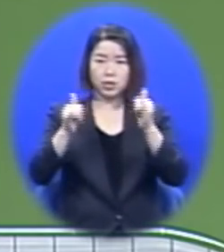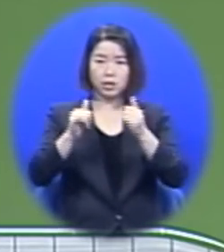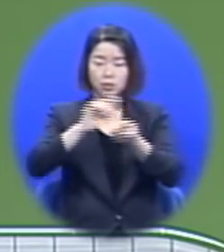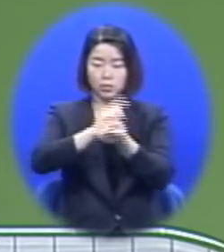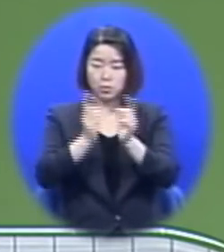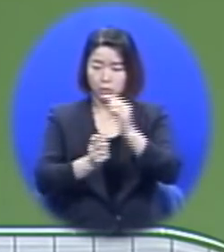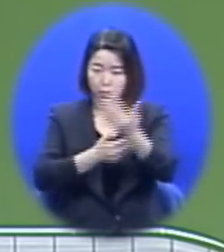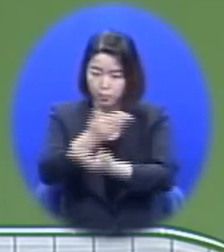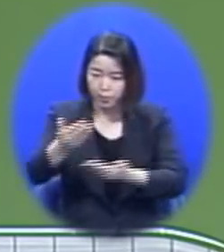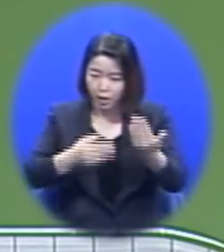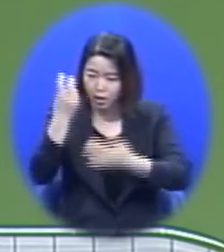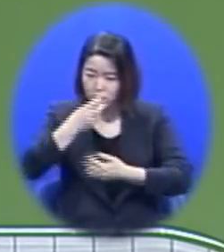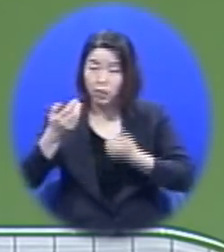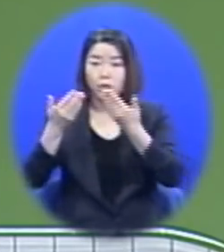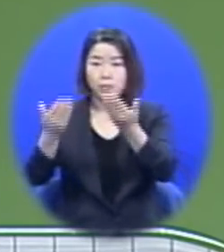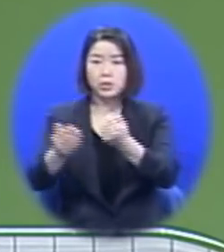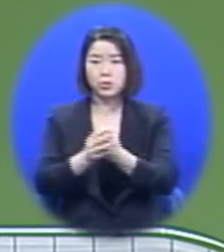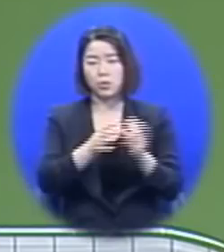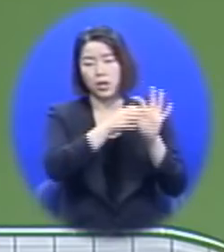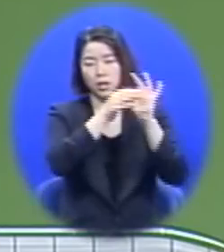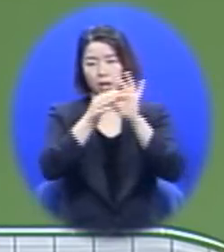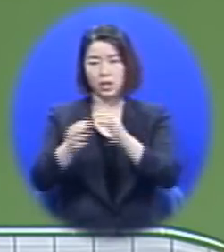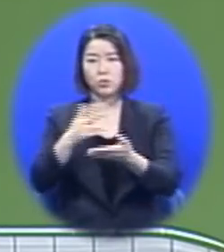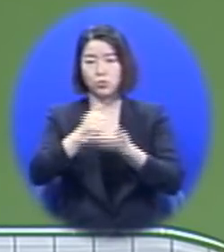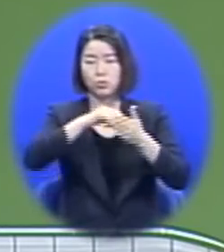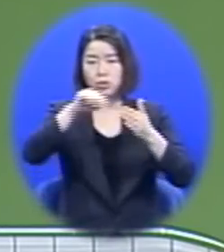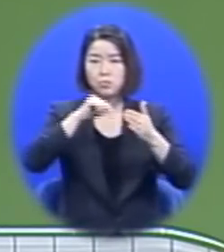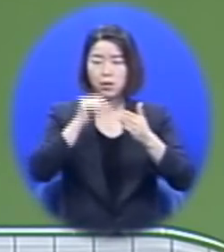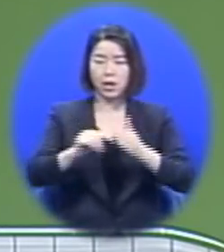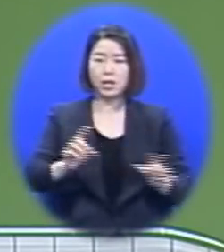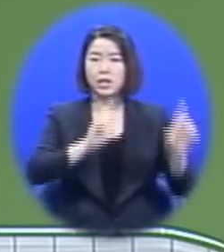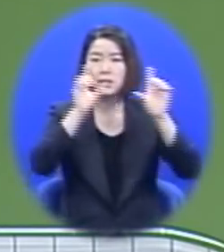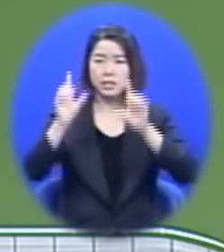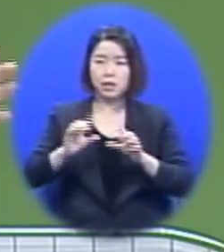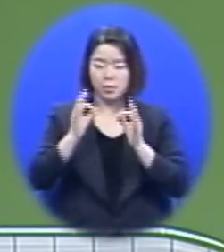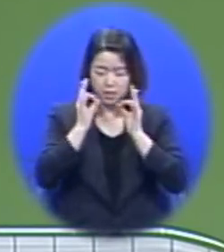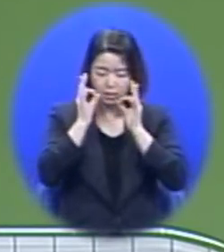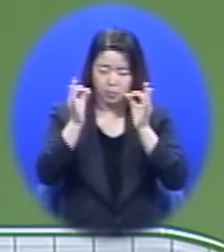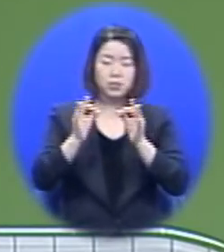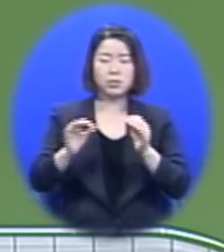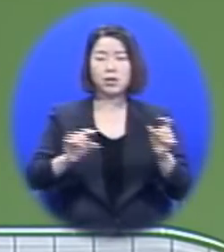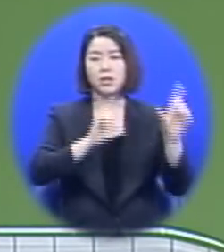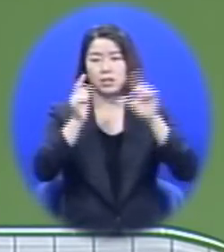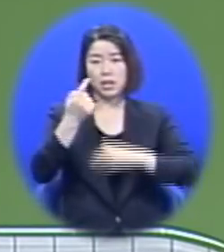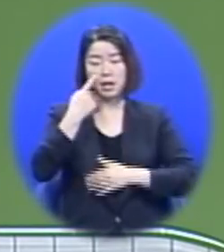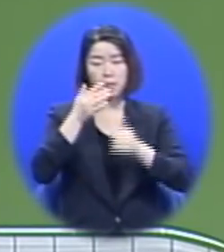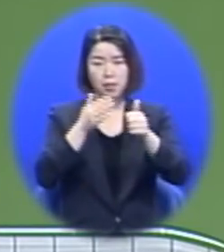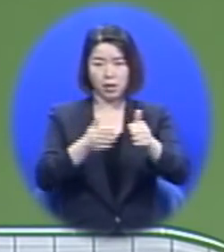주면서, 그래서 계속 주님 안에 거하며 살기를 힘쓰면서 한번 살아보시라고.